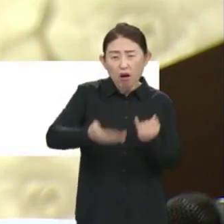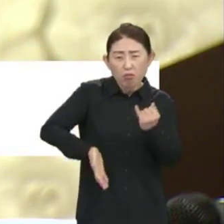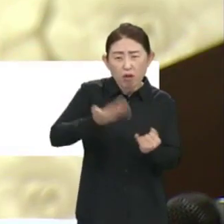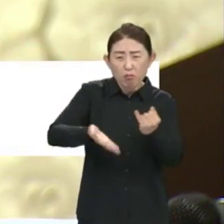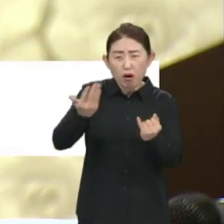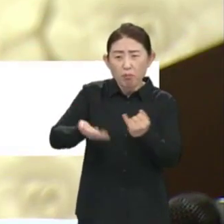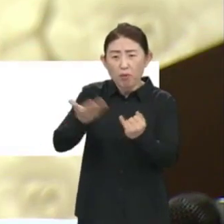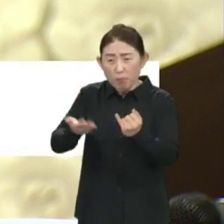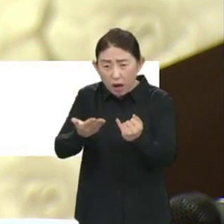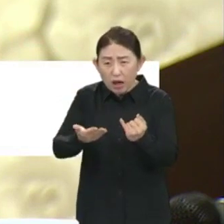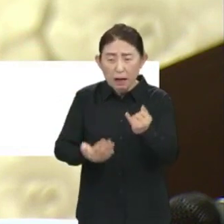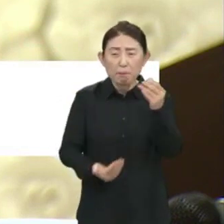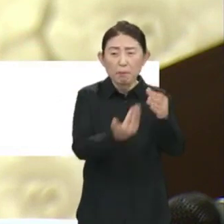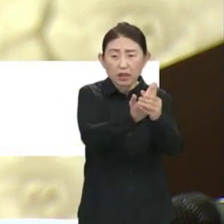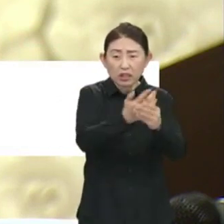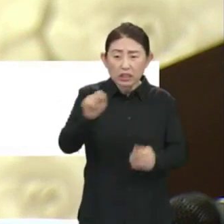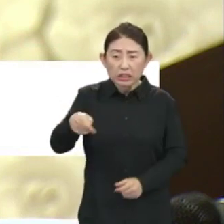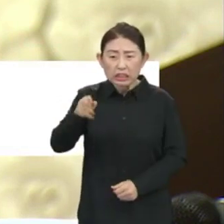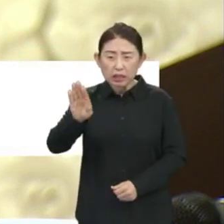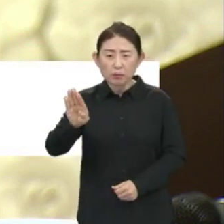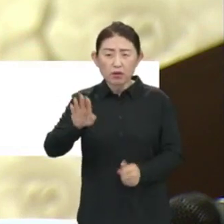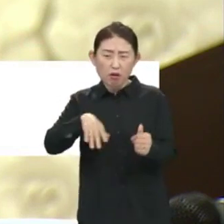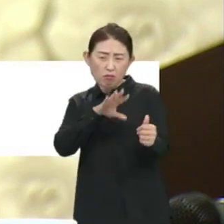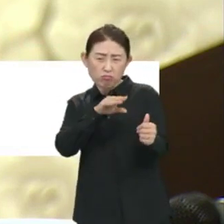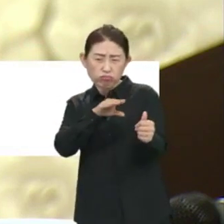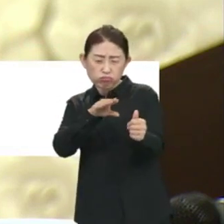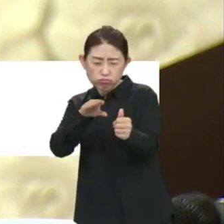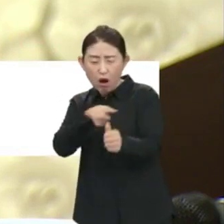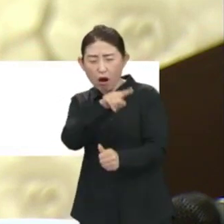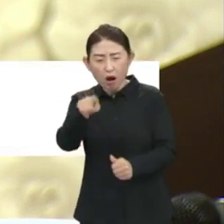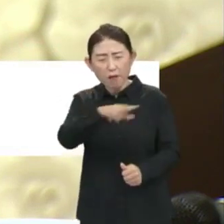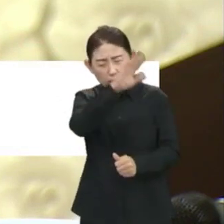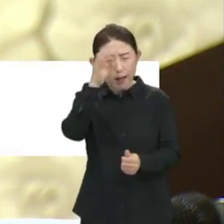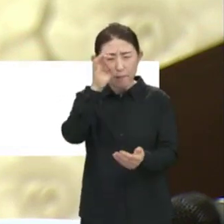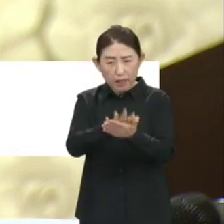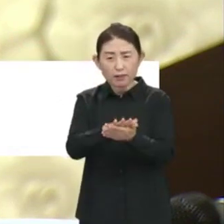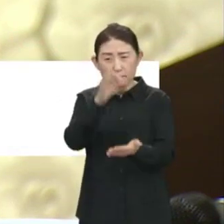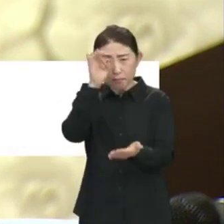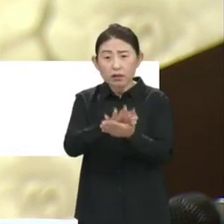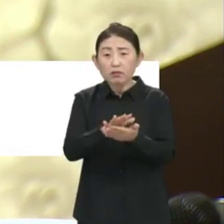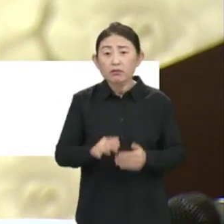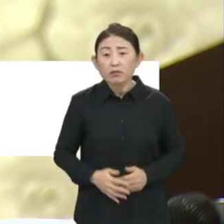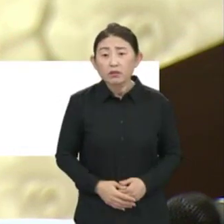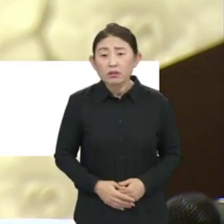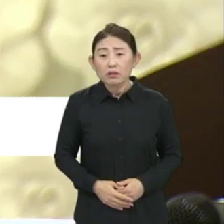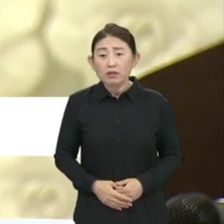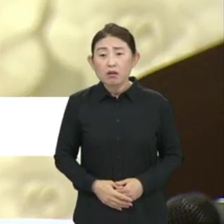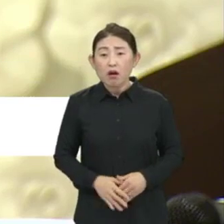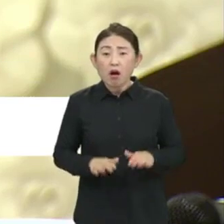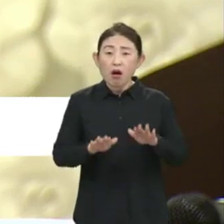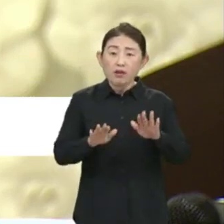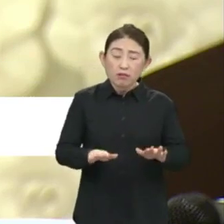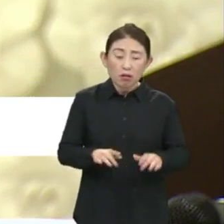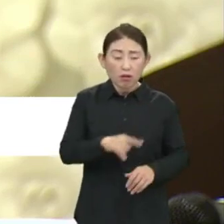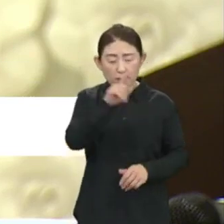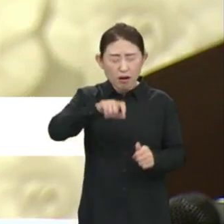TJB를 통해서 여러분들이 전국 방송을 통해서 다 보셨을 겁니다. 왜 이런 상황에서 정말